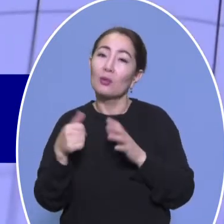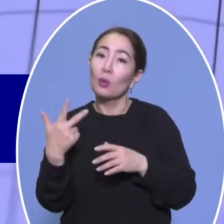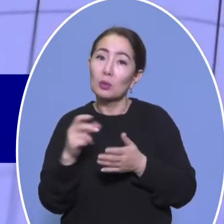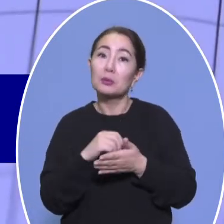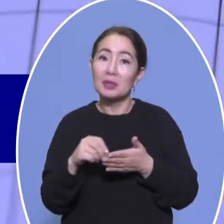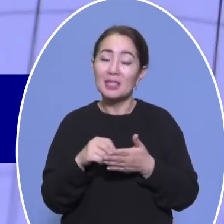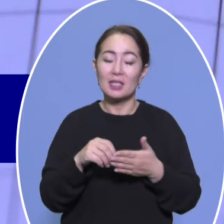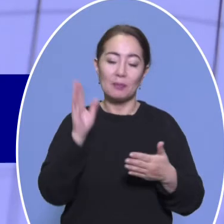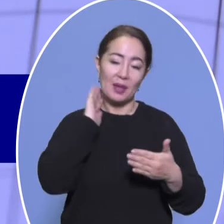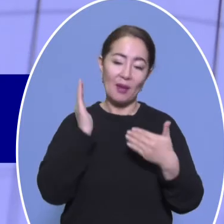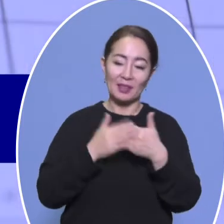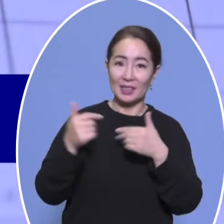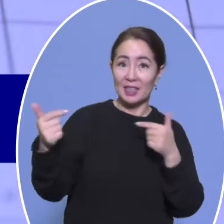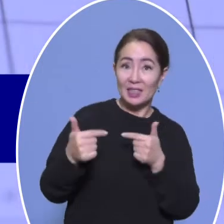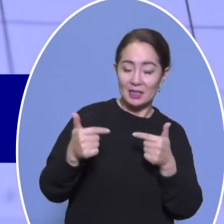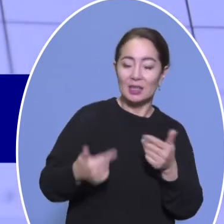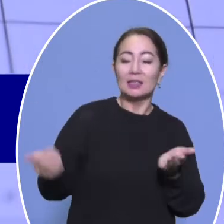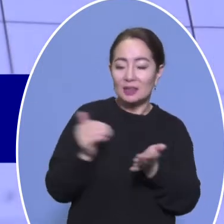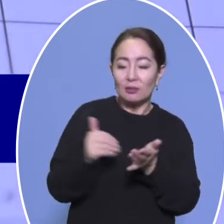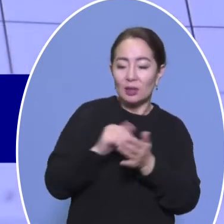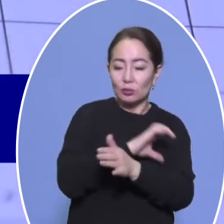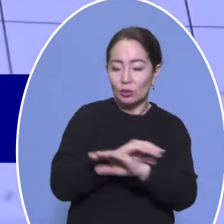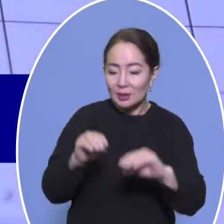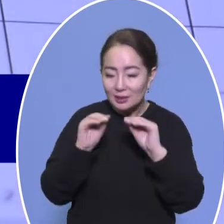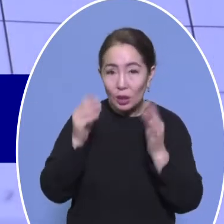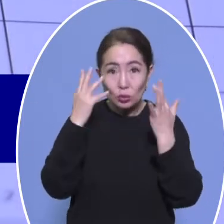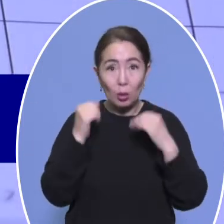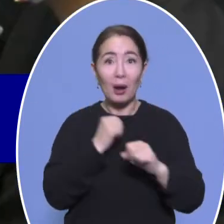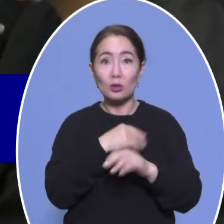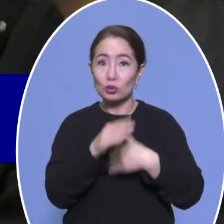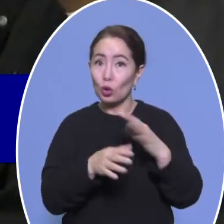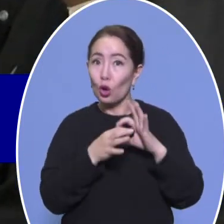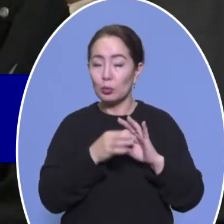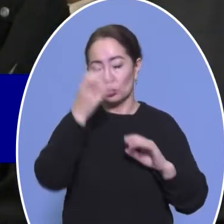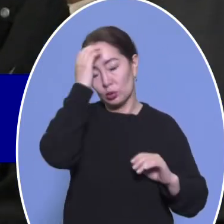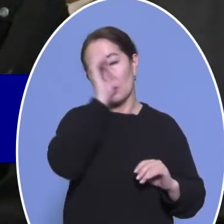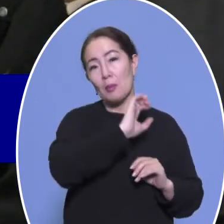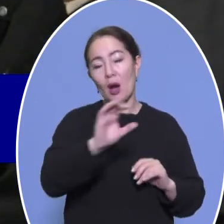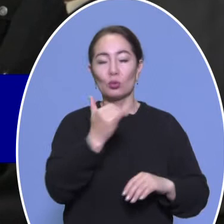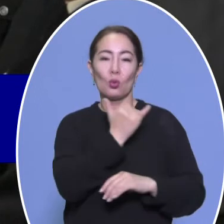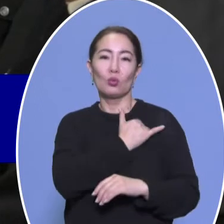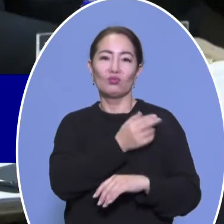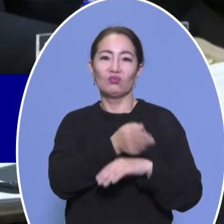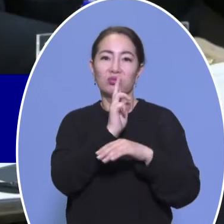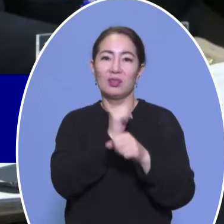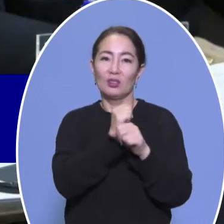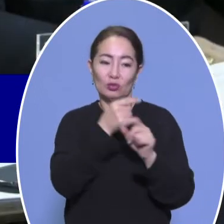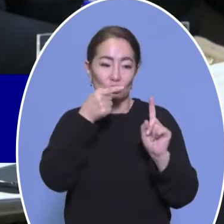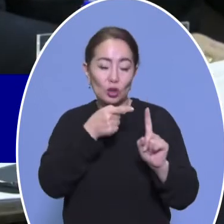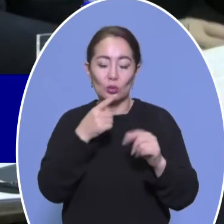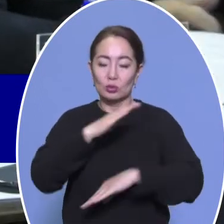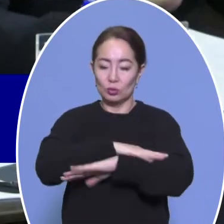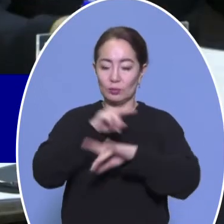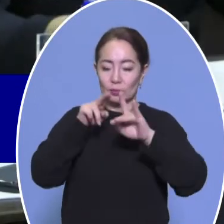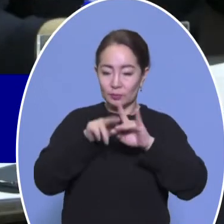4-1-ийн 13%-асан авилгын эсрэг сургалт давтан сургалтын зохион байгуулах арга хэмжээг хэрэгжүүлэх хүрээнд төрийн байгууллагуудын удирдах албан тушаалтнуудад зориулсан танхимын